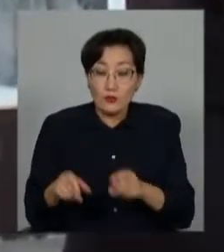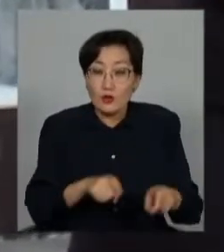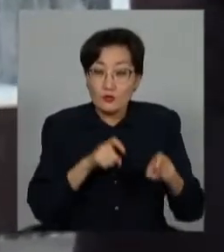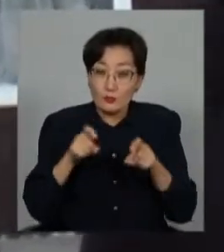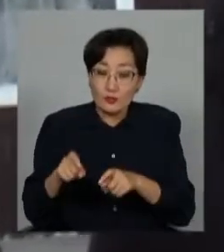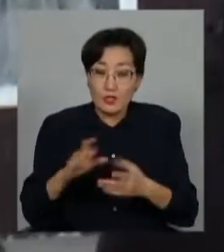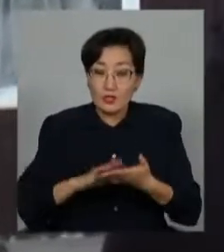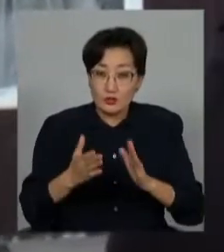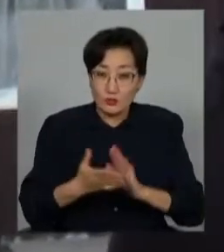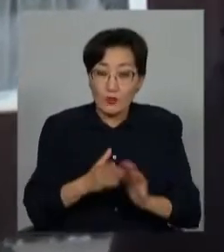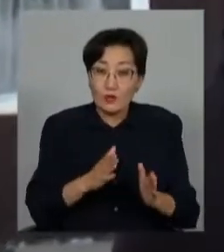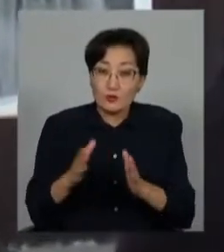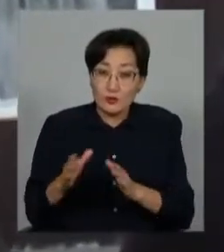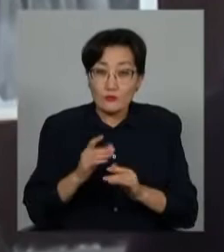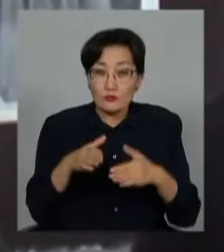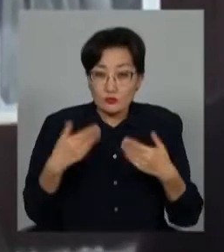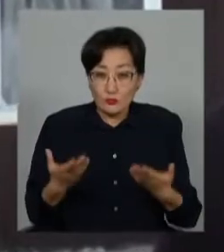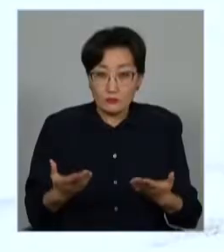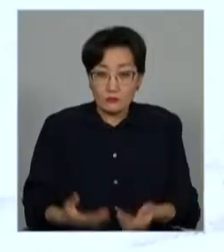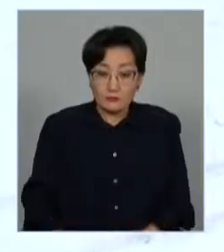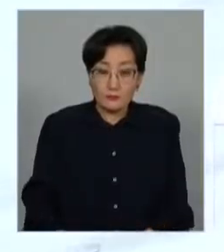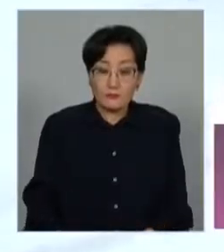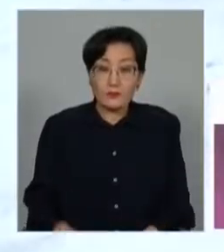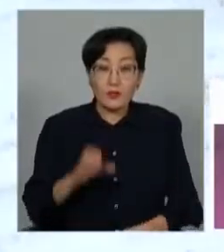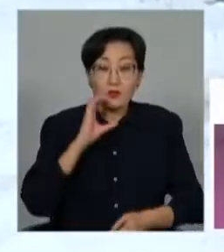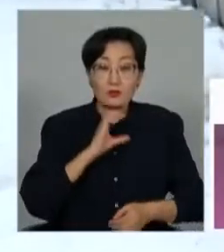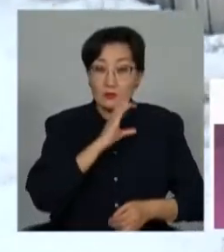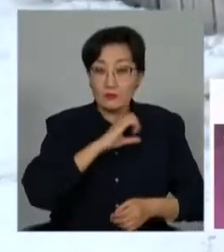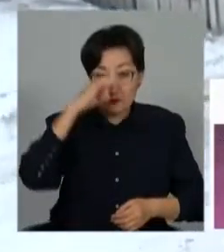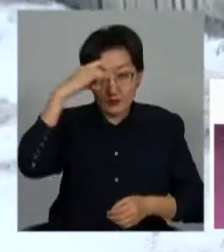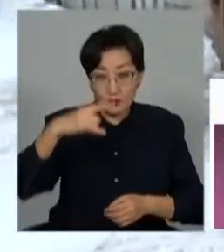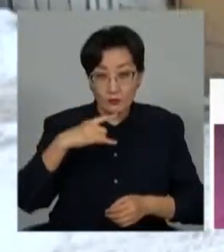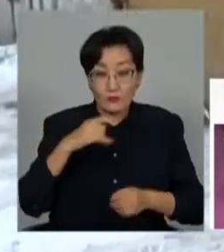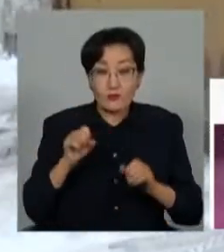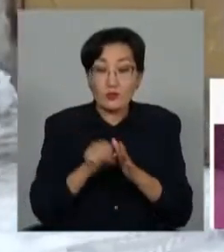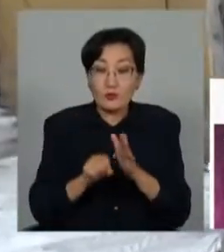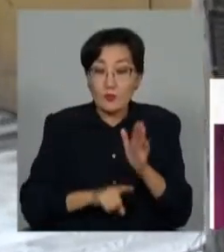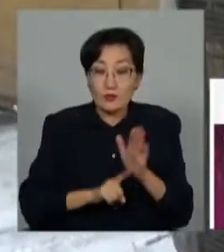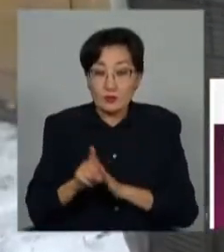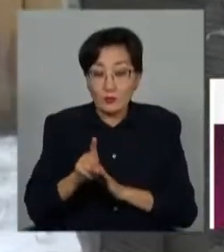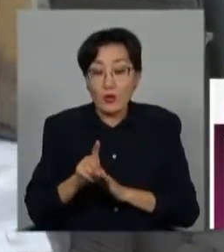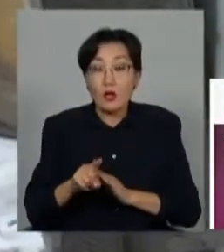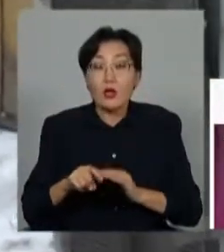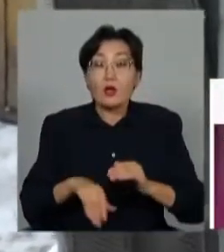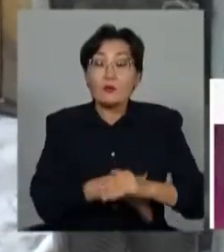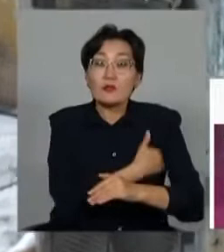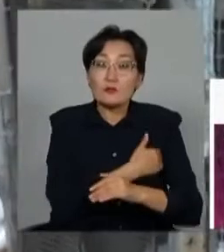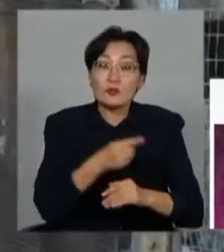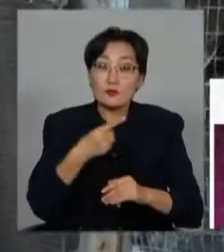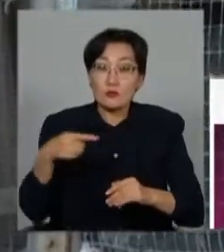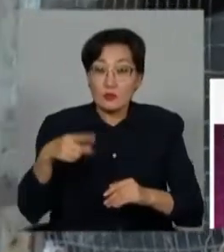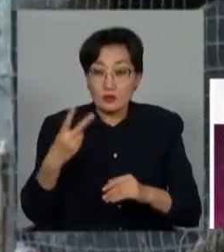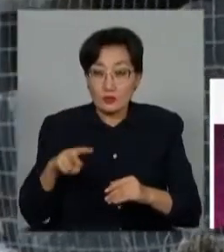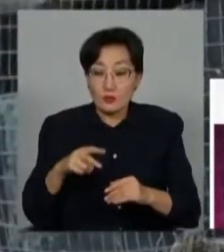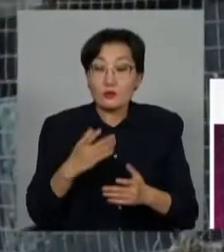кейін жағдайымызды реттеп бермейме? Солтүстік Қазақстанға қара суық келгелі қашан. Далада сынап бағанасы минус 20